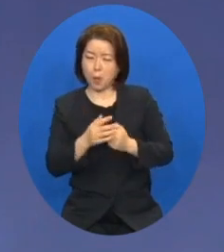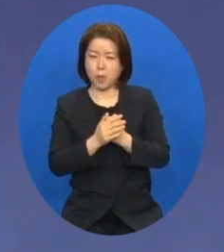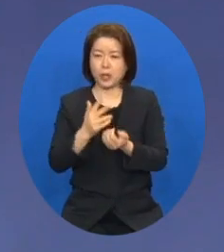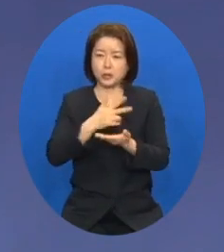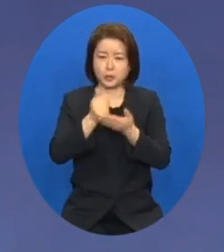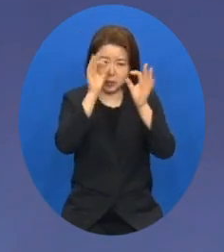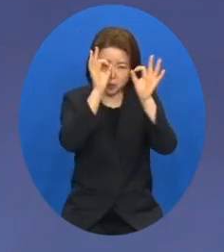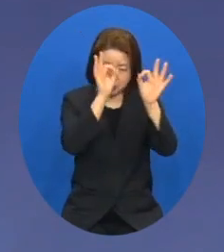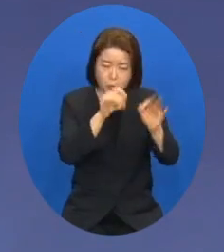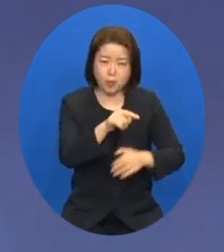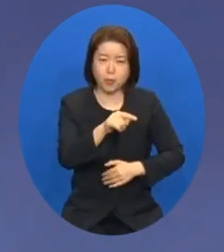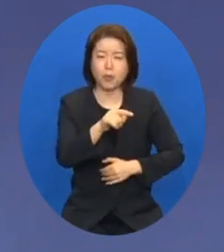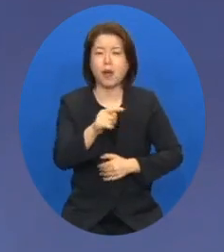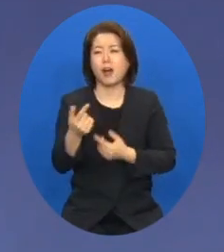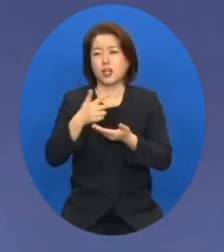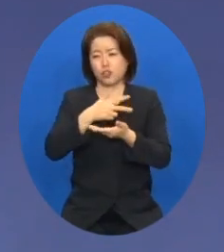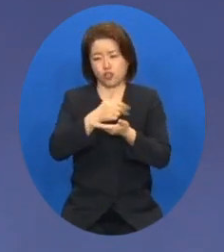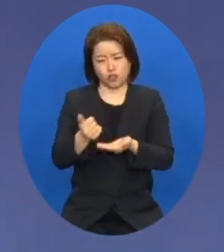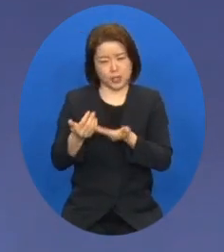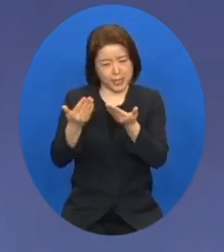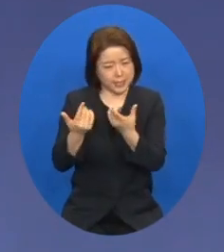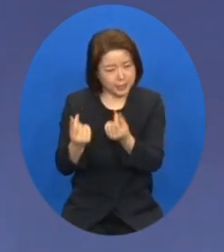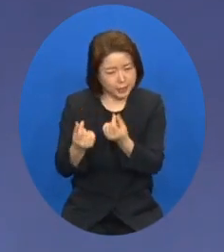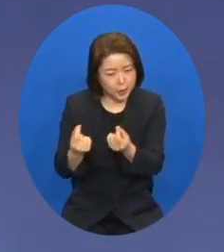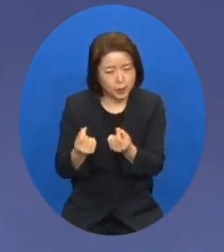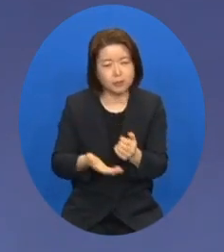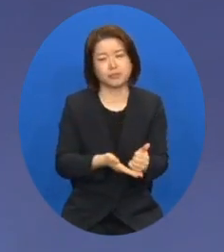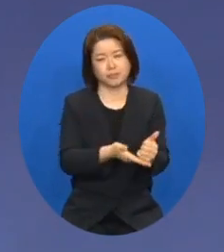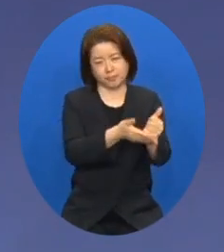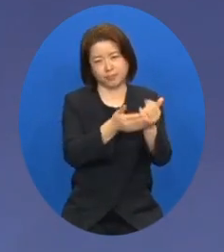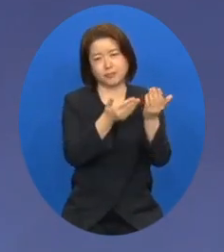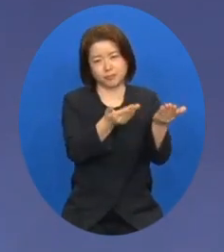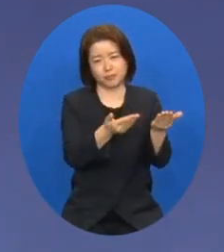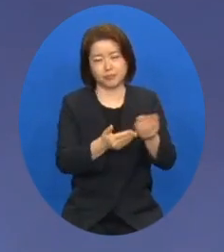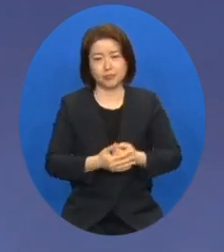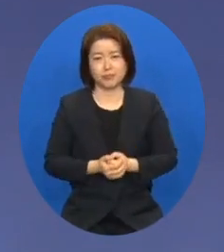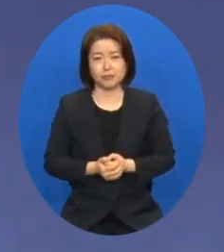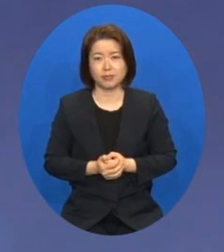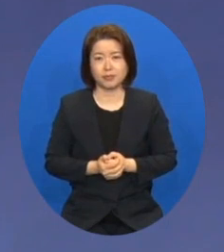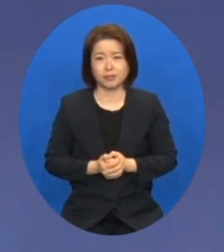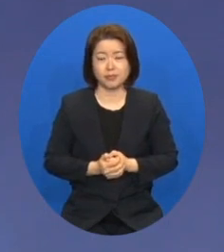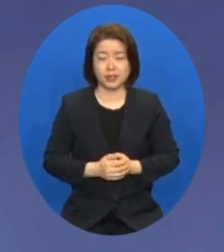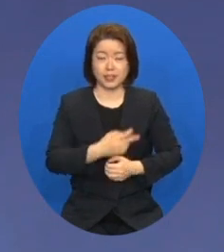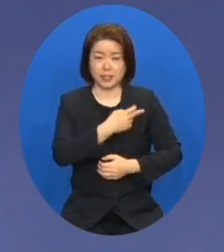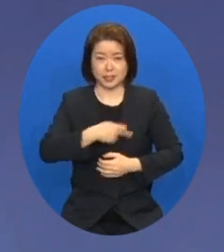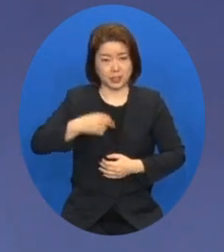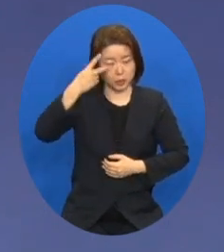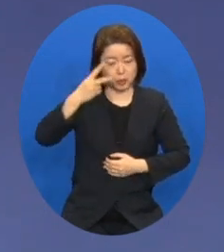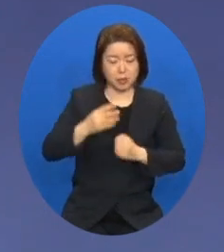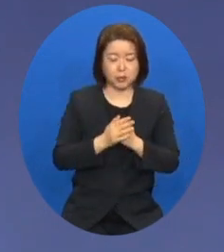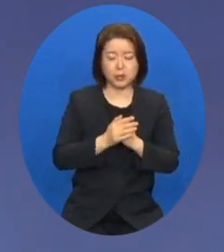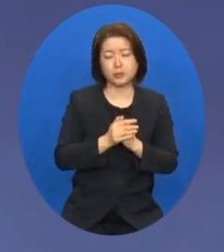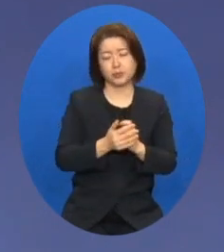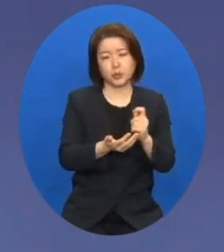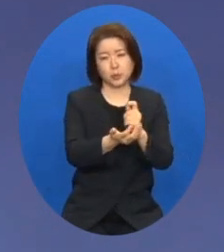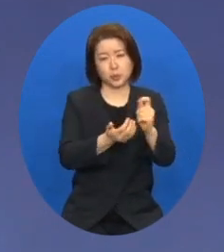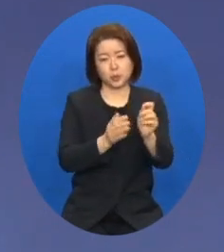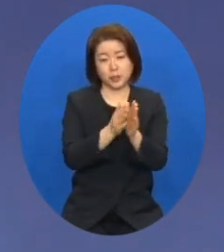주님께 하듯이 그를 섬기는 것 입니다 사도 바울은 고린도 전서를 마무리하면서